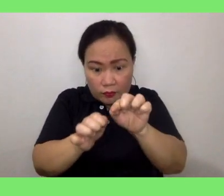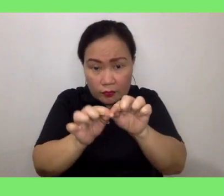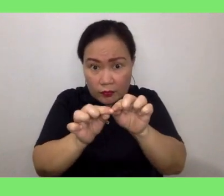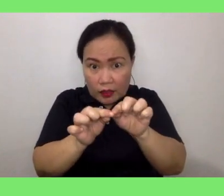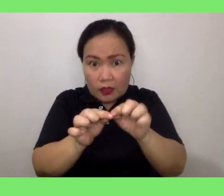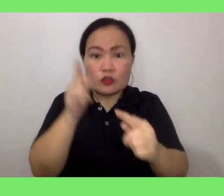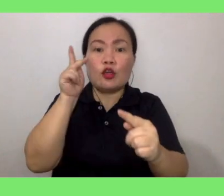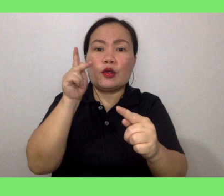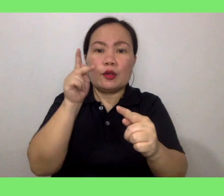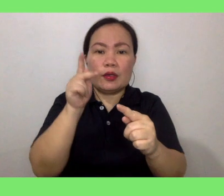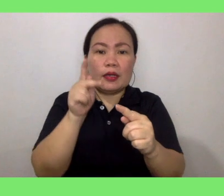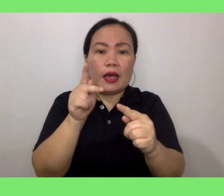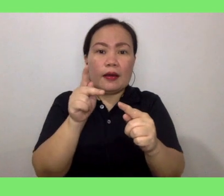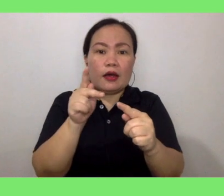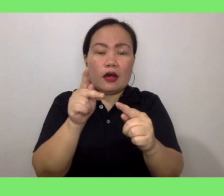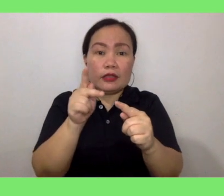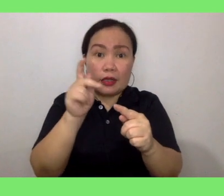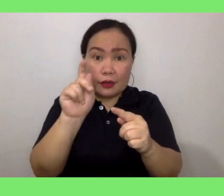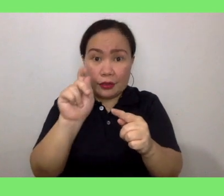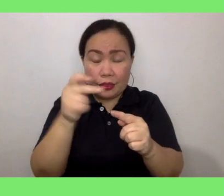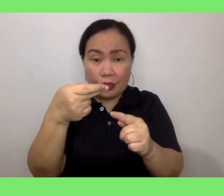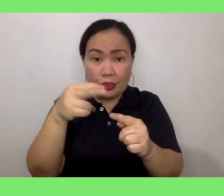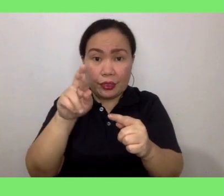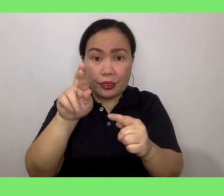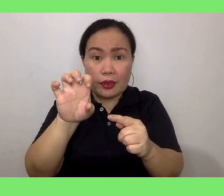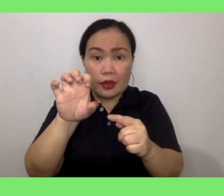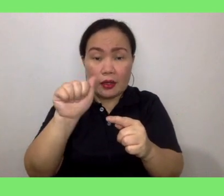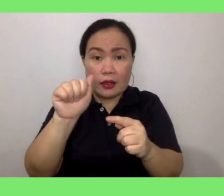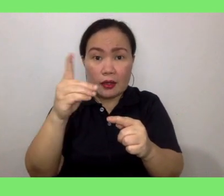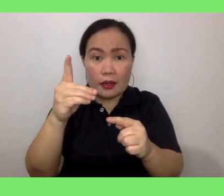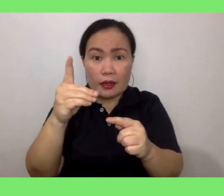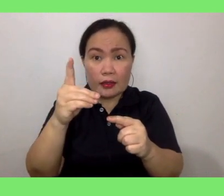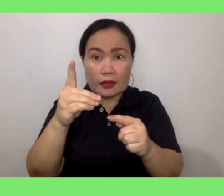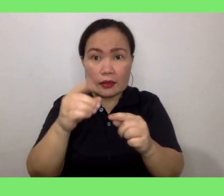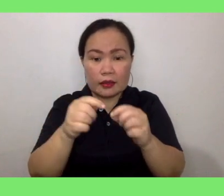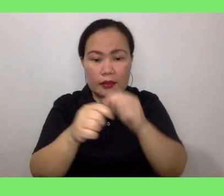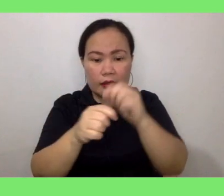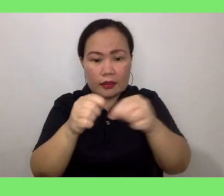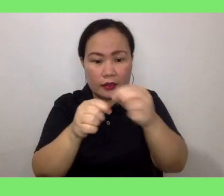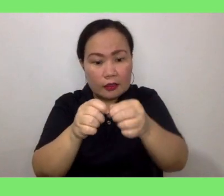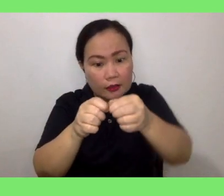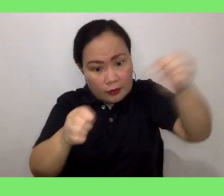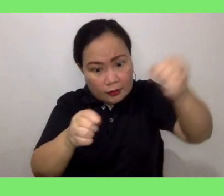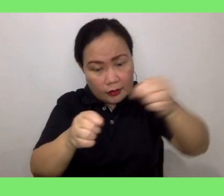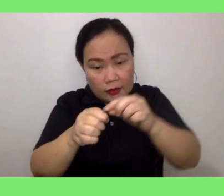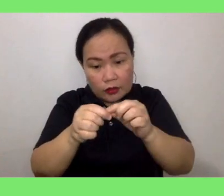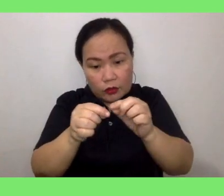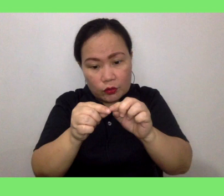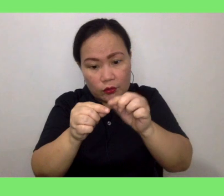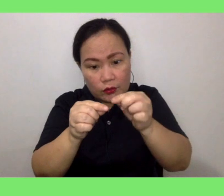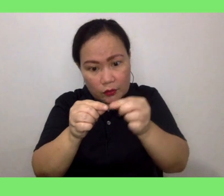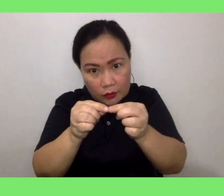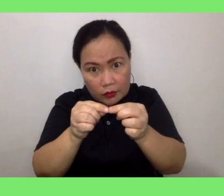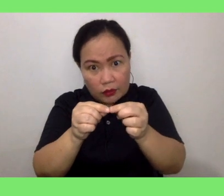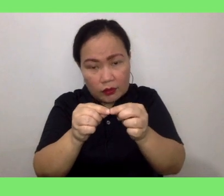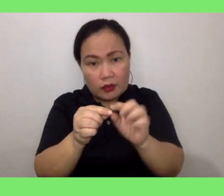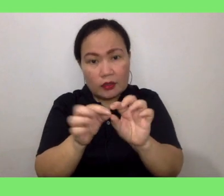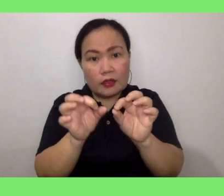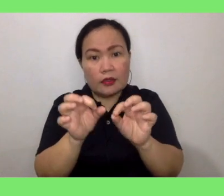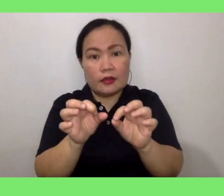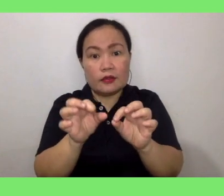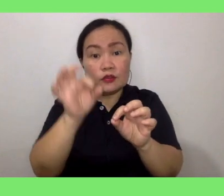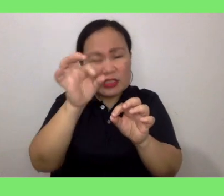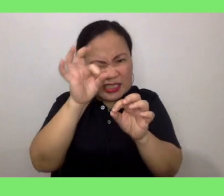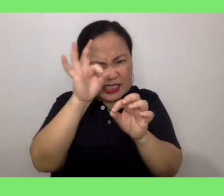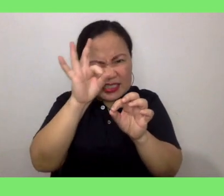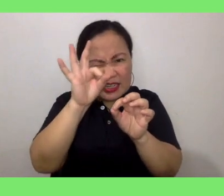line. Okay? Pero, ang sinasabi dito, a knot. So, pag sinabing a knot, yung buhol. Okay? Pag may binuhol ka